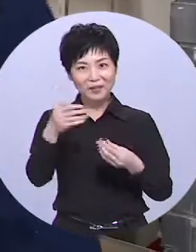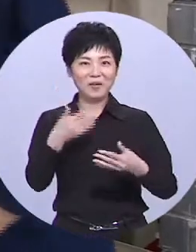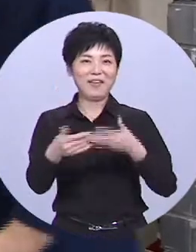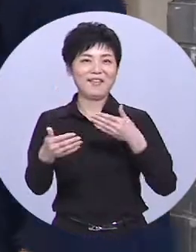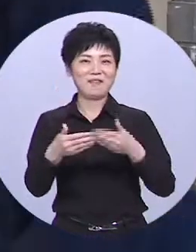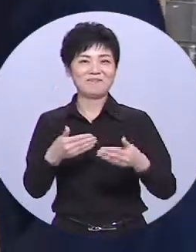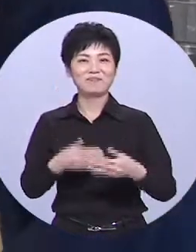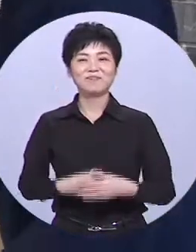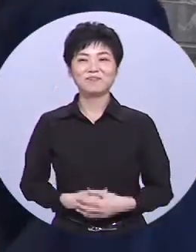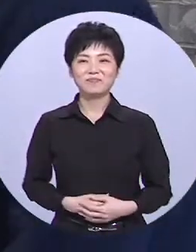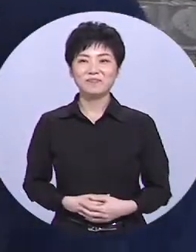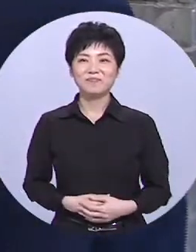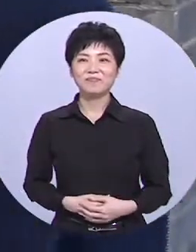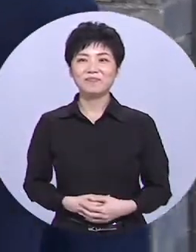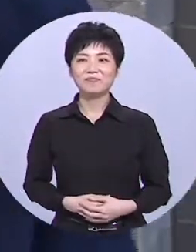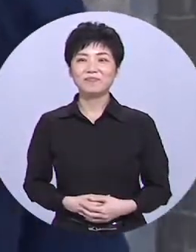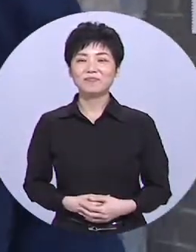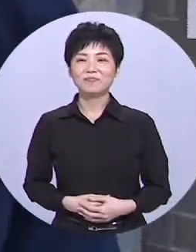です。